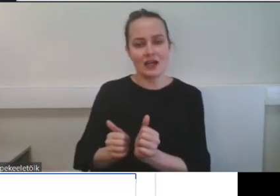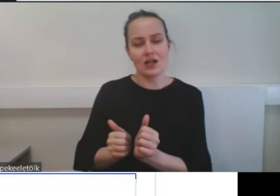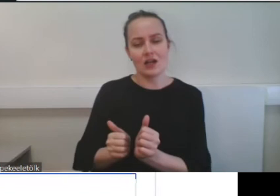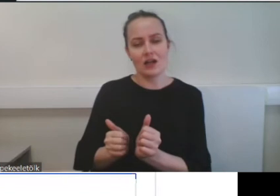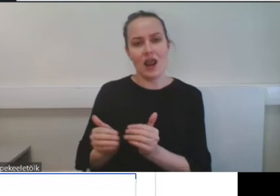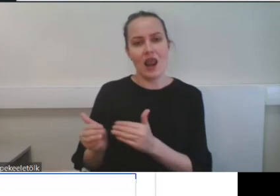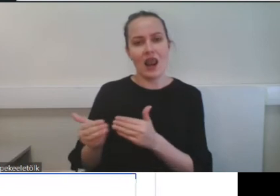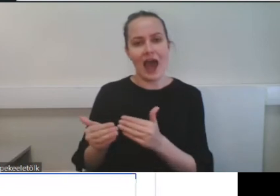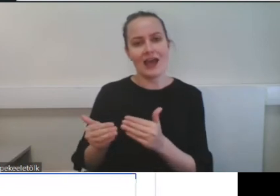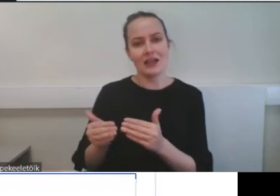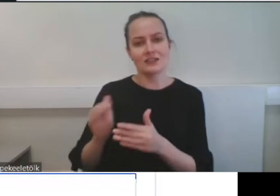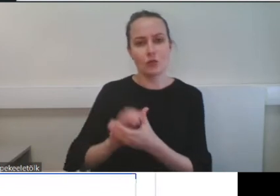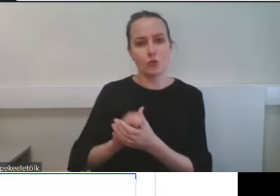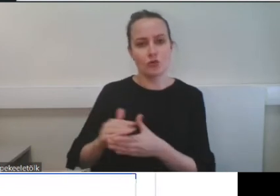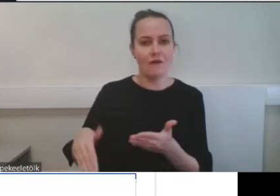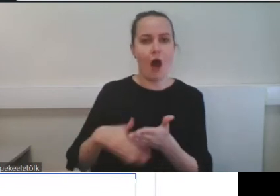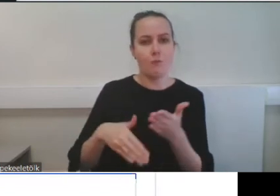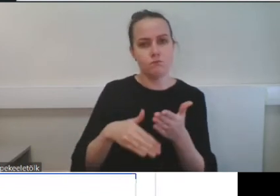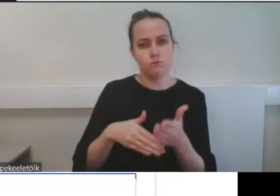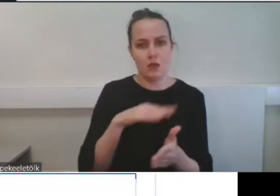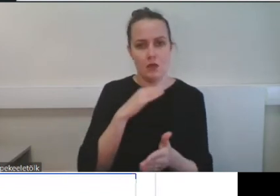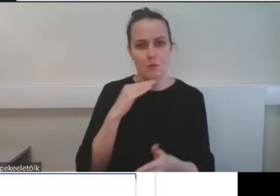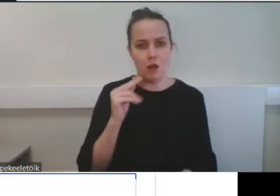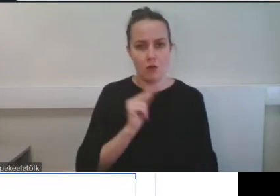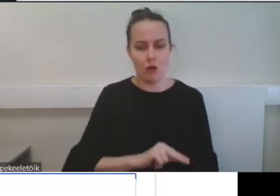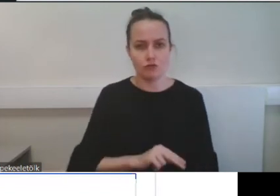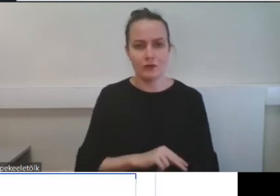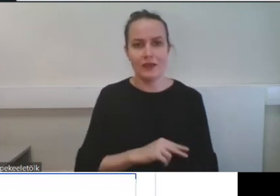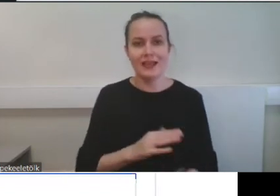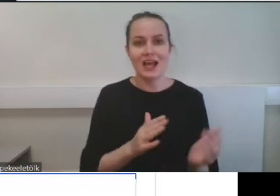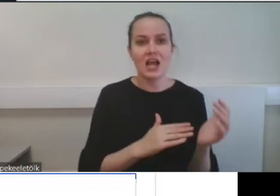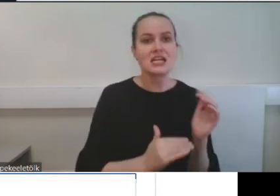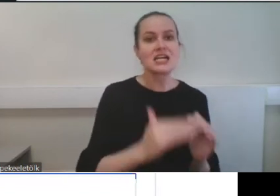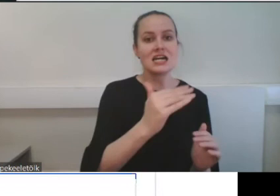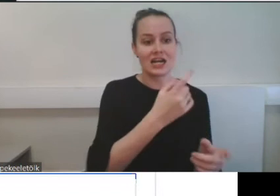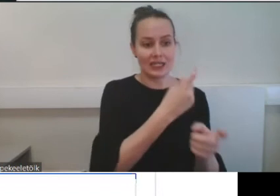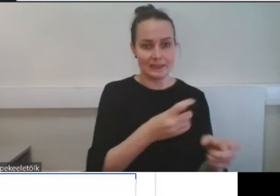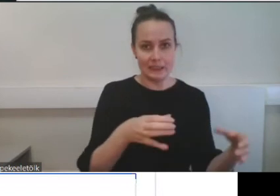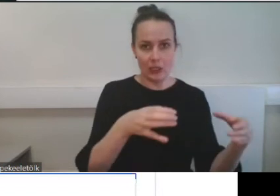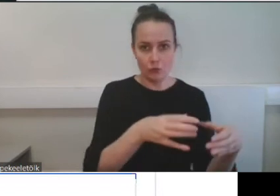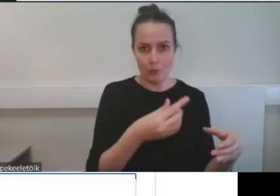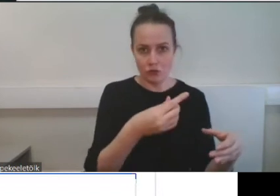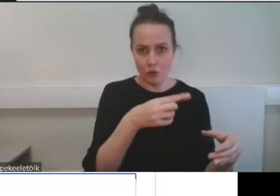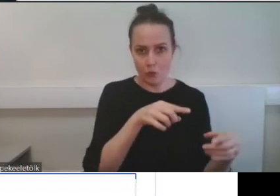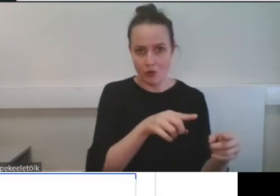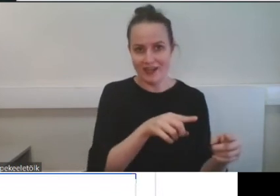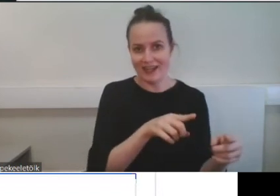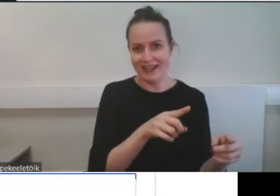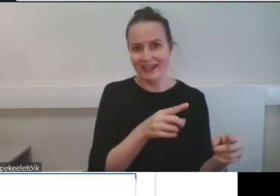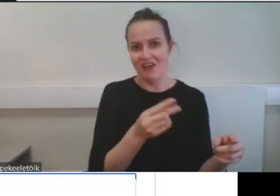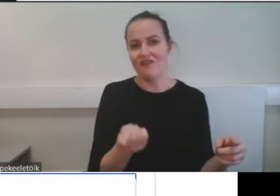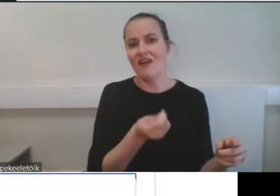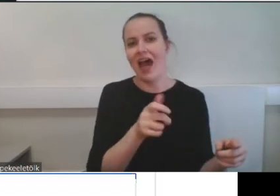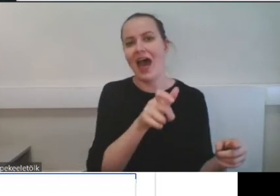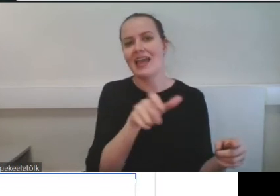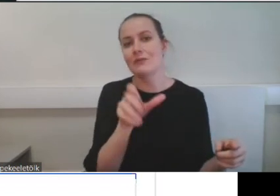18%, siis jällegi vahepeal huvitaval kombel need nagu langevad, et jälle see sama nagu kohordi probleem, et kas on